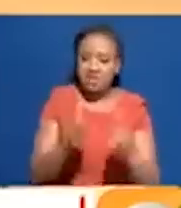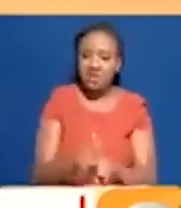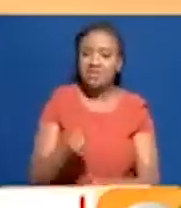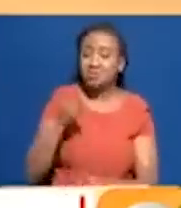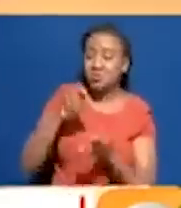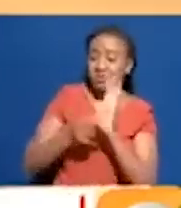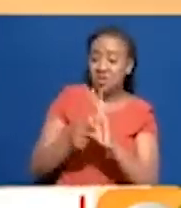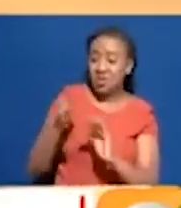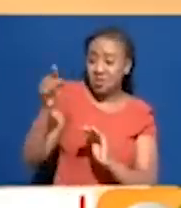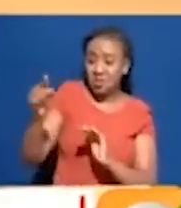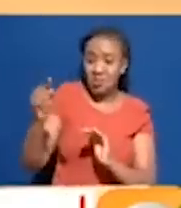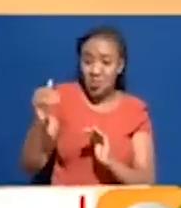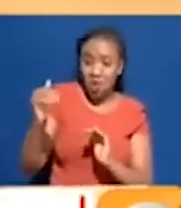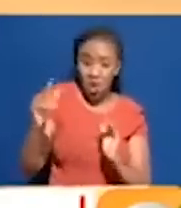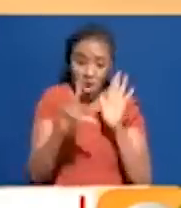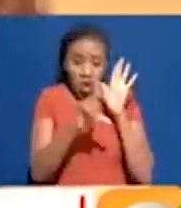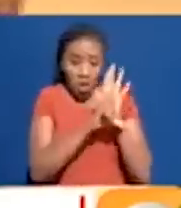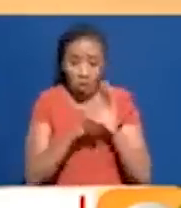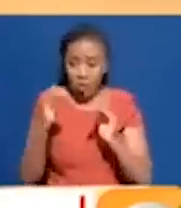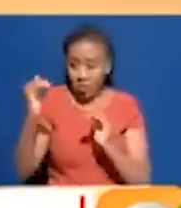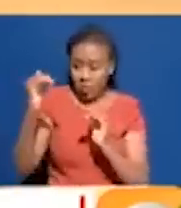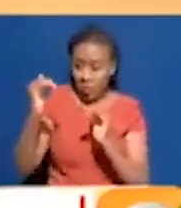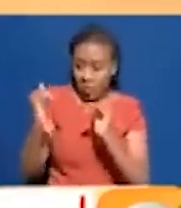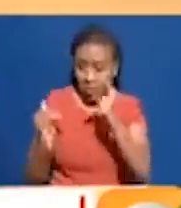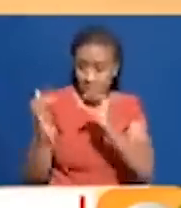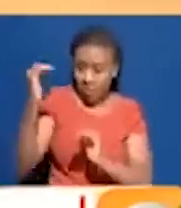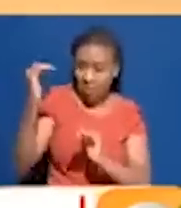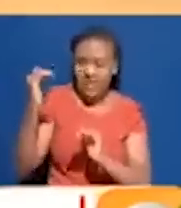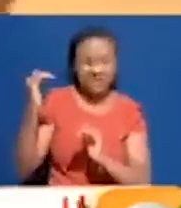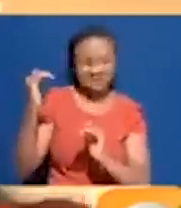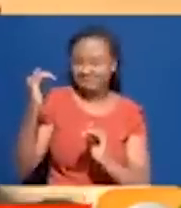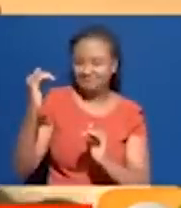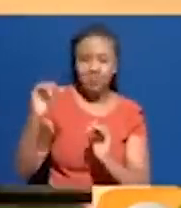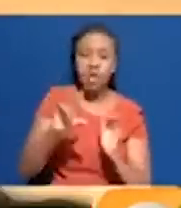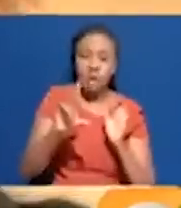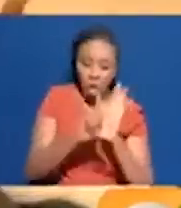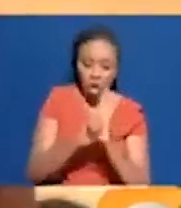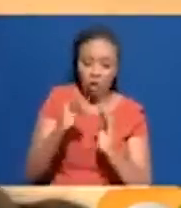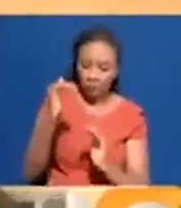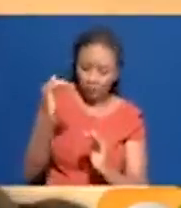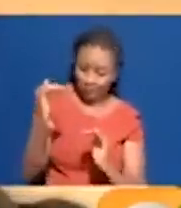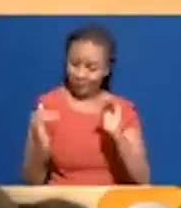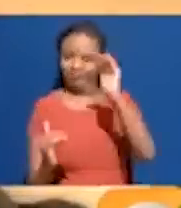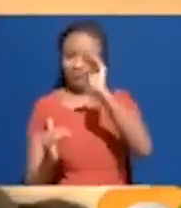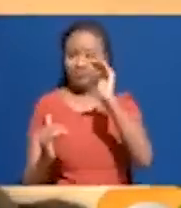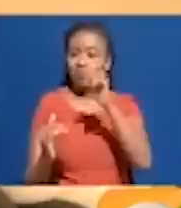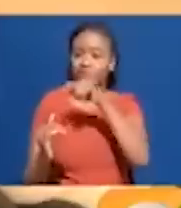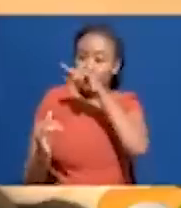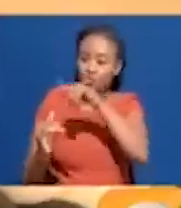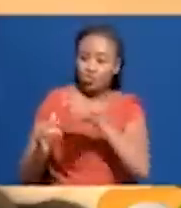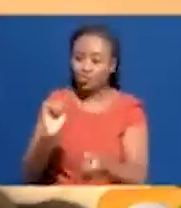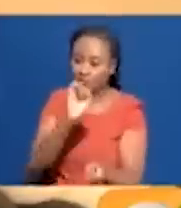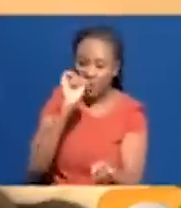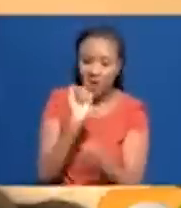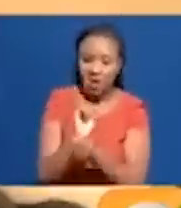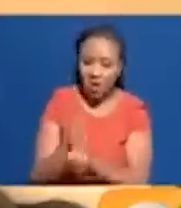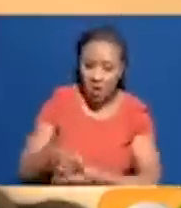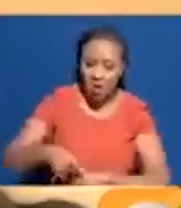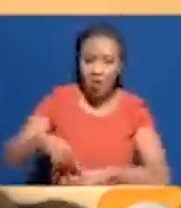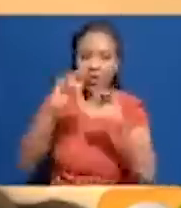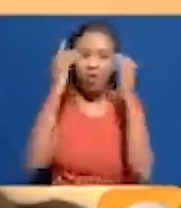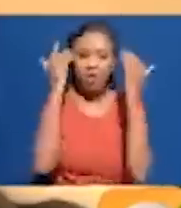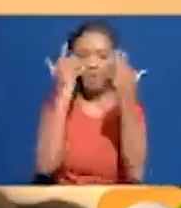law. Tutahakikisha sheria imechukua mkondo yako, imekushika, imekupeleka kule ndani,